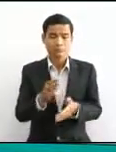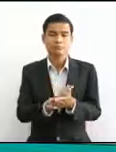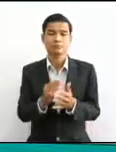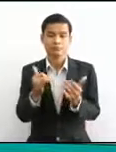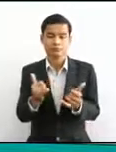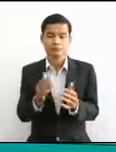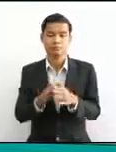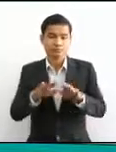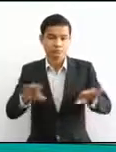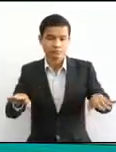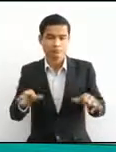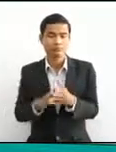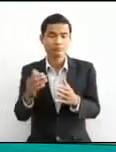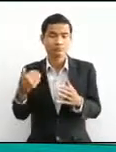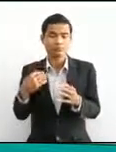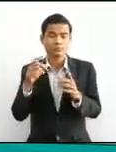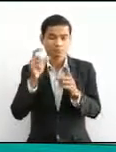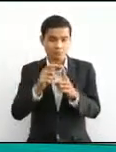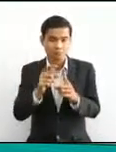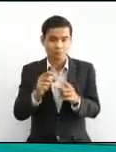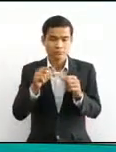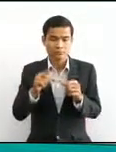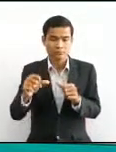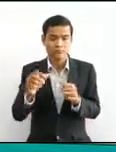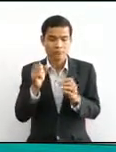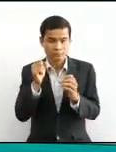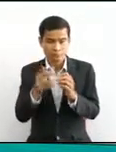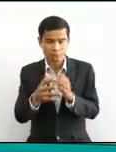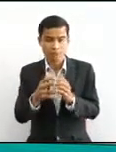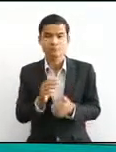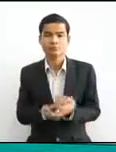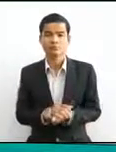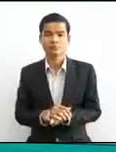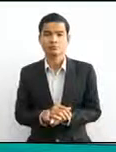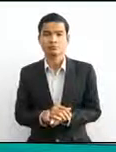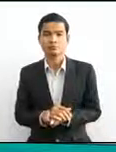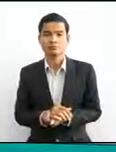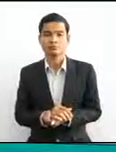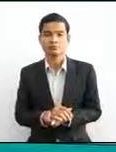à lấy con riêng lên miền chiêng bật tập tiệt nè chập đám